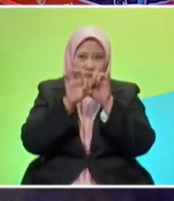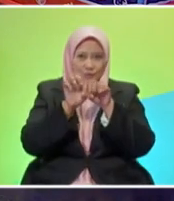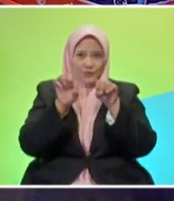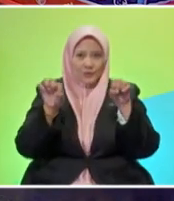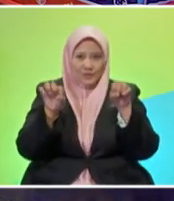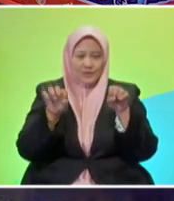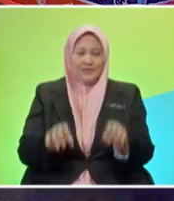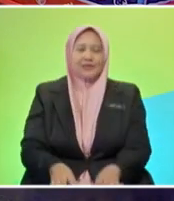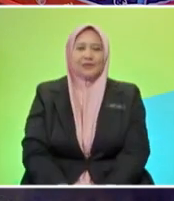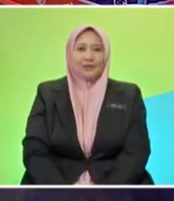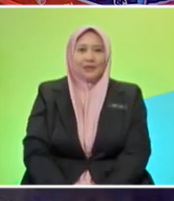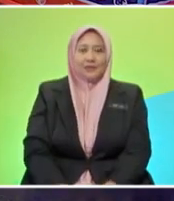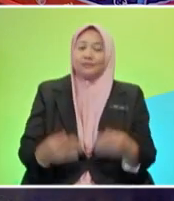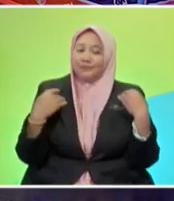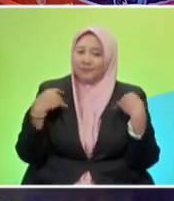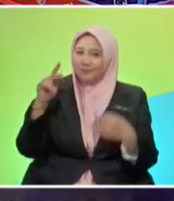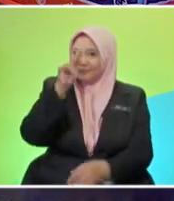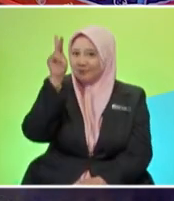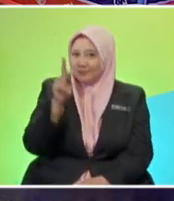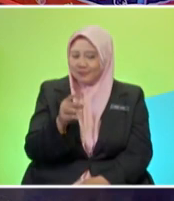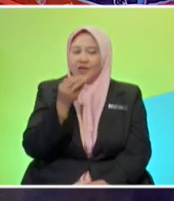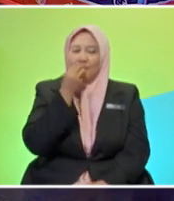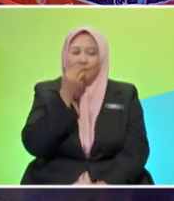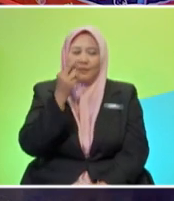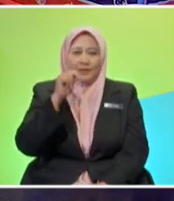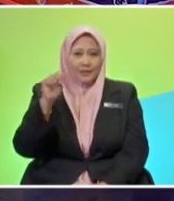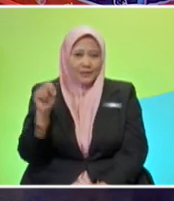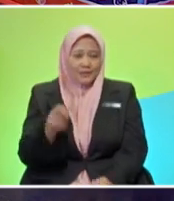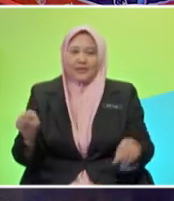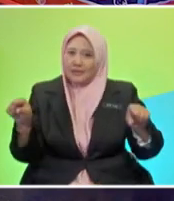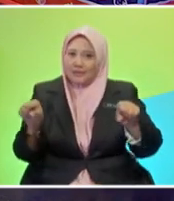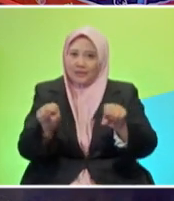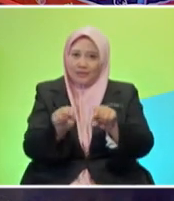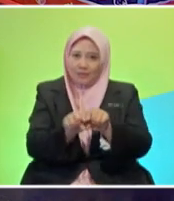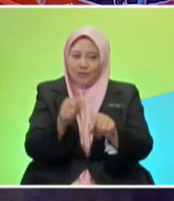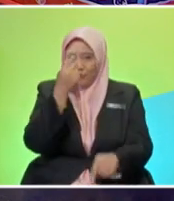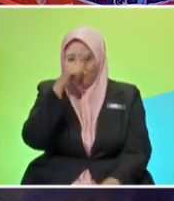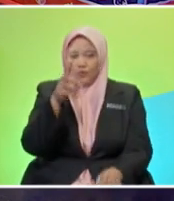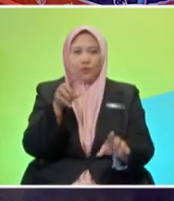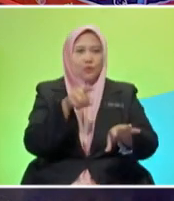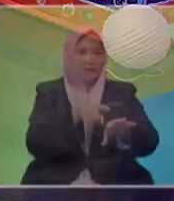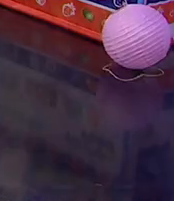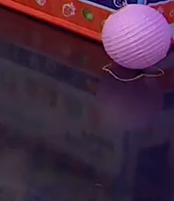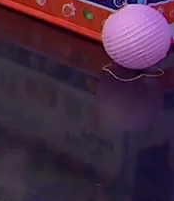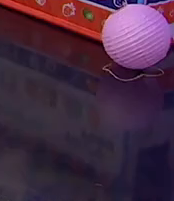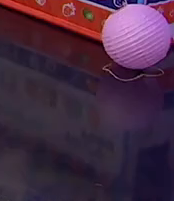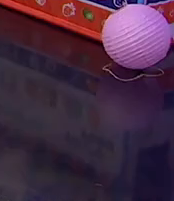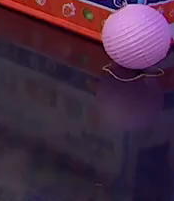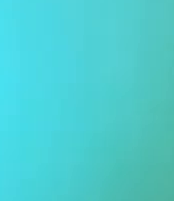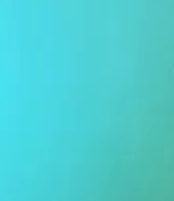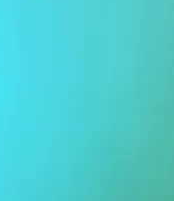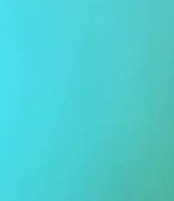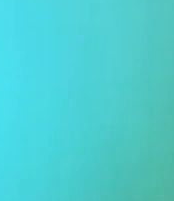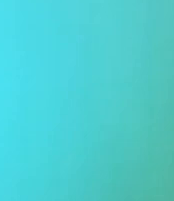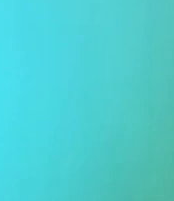dimakan? Itu nanti kita fikirkan sama-sama. Tetapi cikgu, hari ini kita juga dibantu oleh juru bahasa isyarat, iaitu